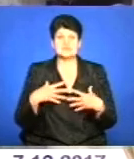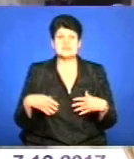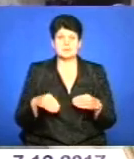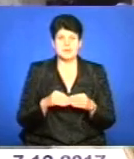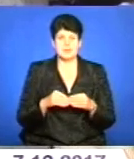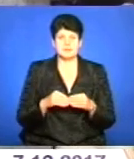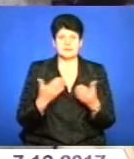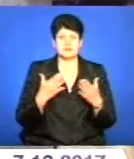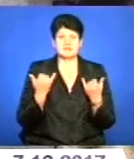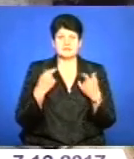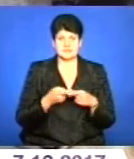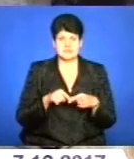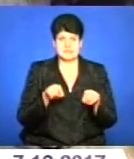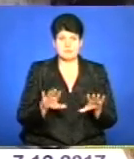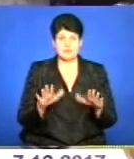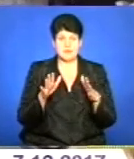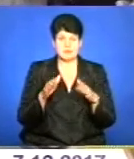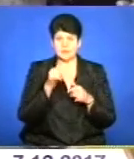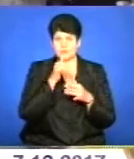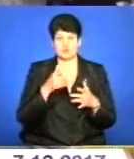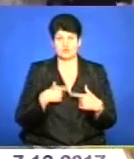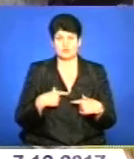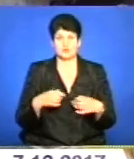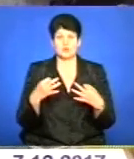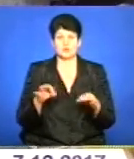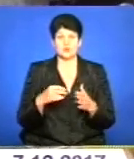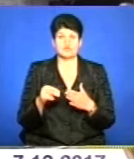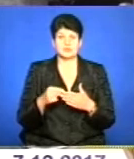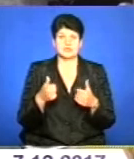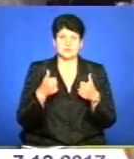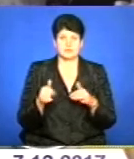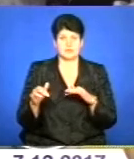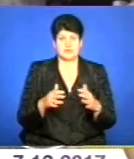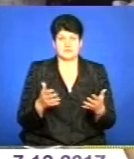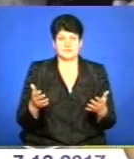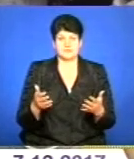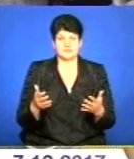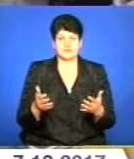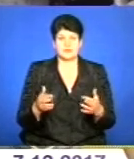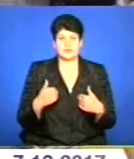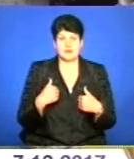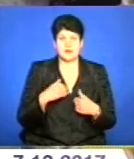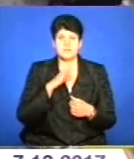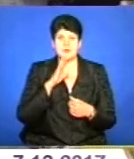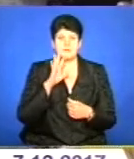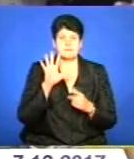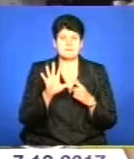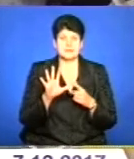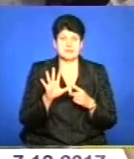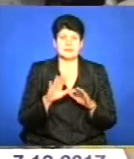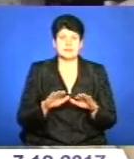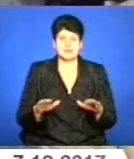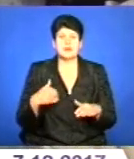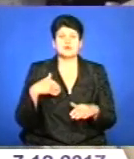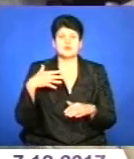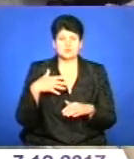в даний момент не можуть собі дозволити купити хороші речі. От так як я мама п'ятьох дітей, то я